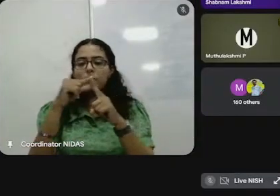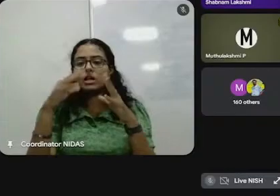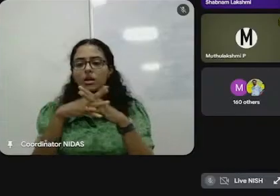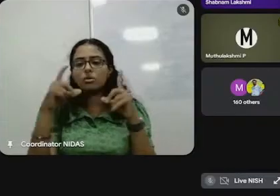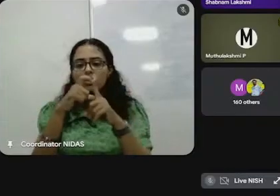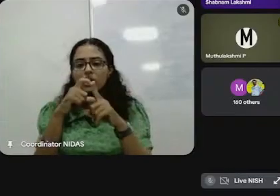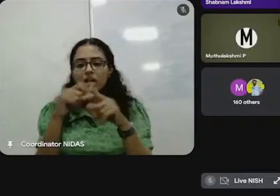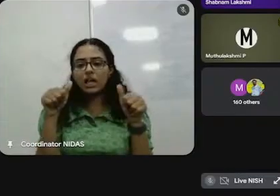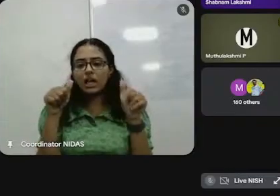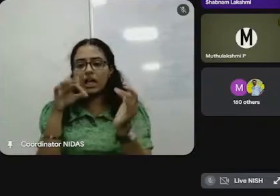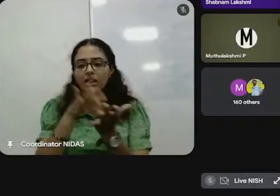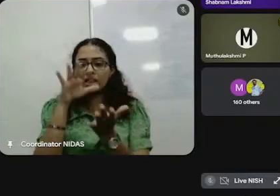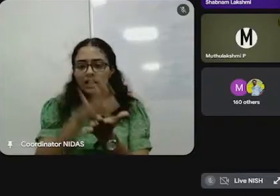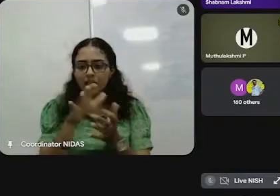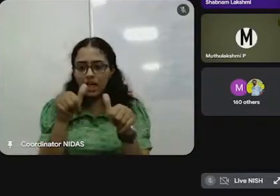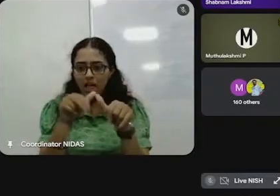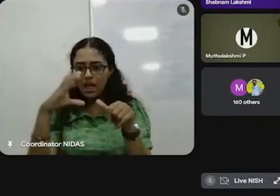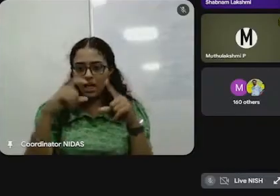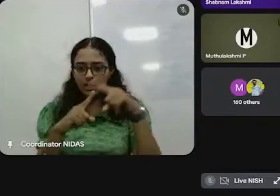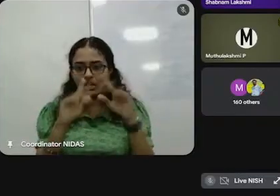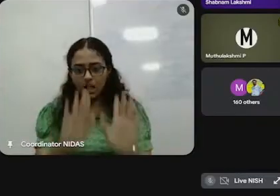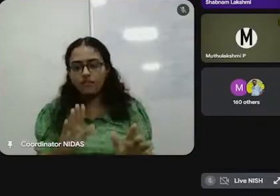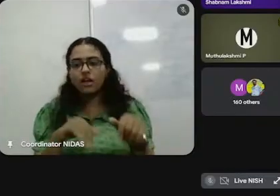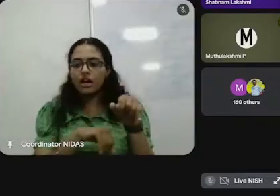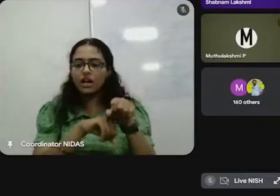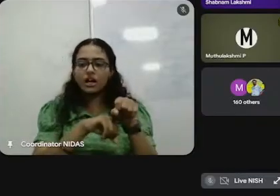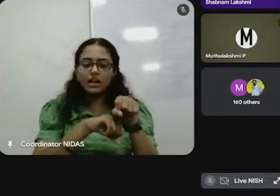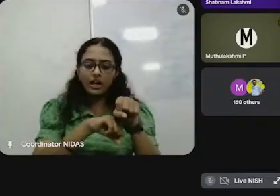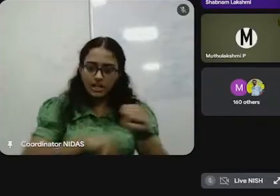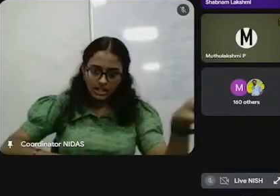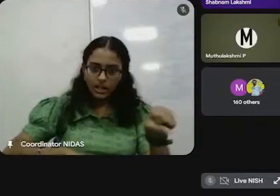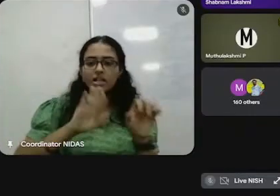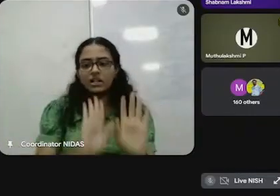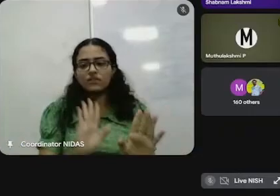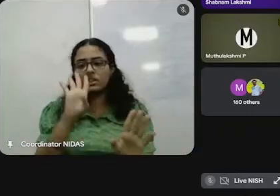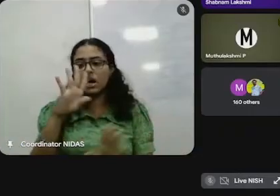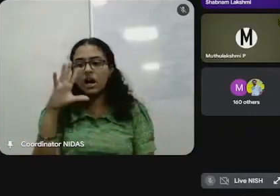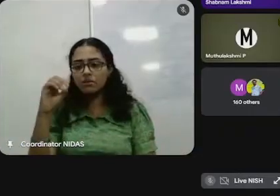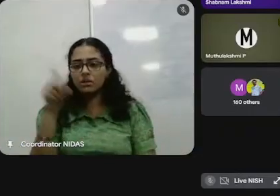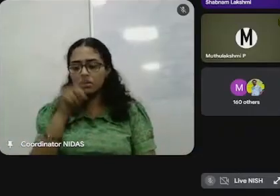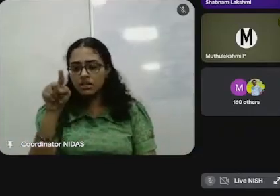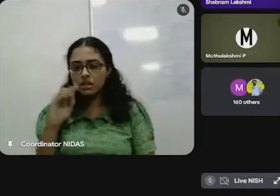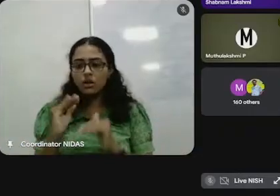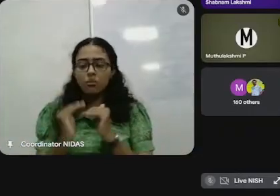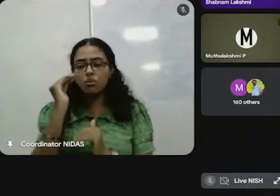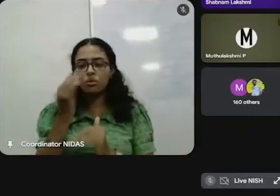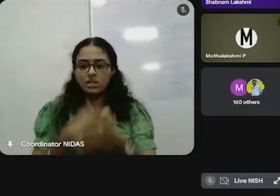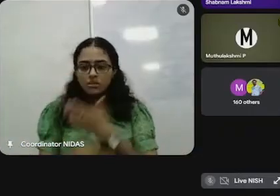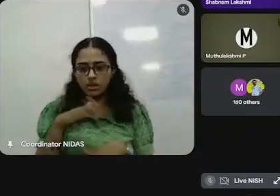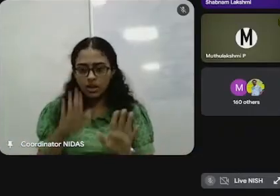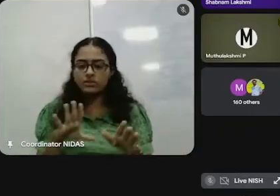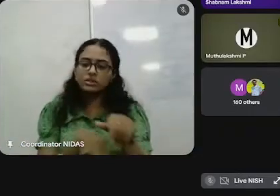പ്രകാരം ഡിസബിലിറ്റി സർട്ടിഫിക്കറ്റിന് അവർക്ക് 40% കൂടുതൽ ഡിസബിലിറ്റി ഉണ്ടെങ്കിൽ അവർ ഡിസബിലിറ്റി സർട്ടിഫിക്കറ്റിന് അർഹരായിരിക്കും.